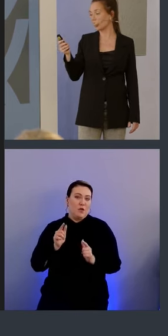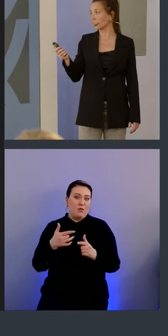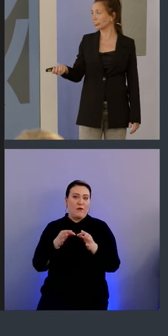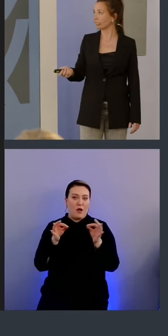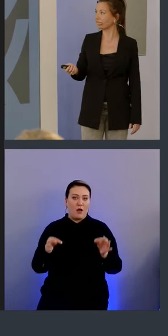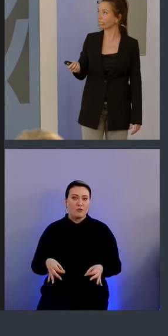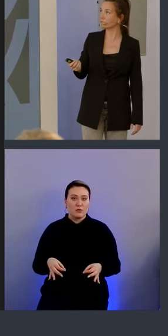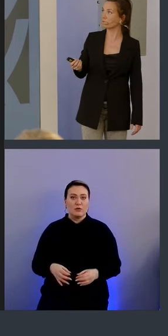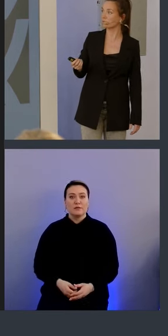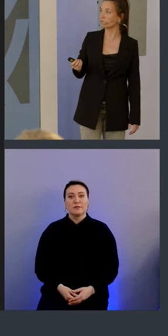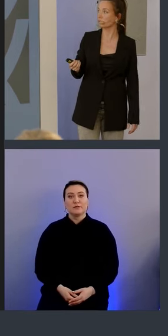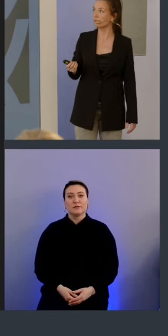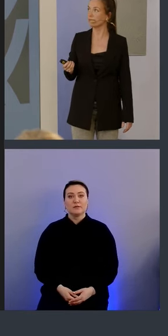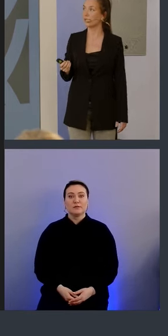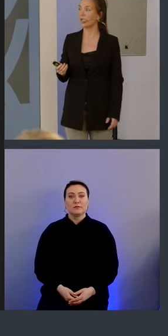заходит в аккаунт.